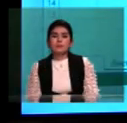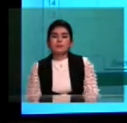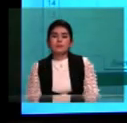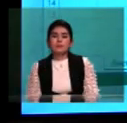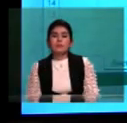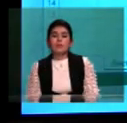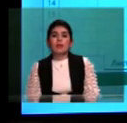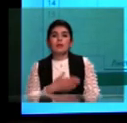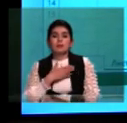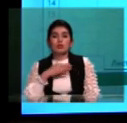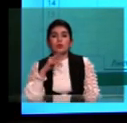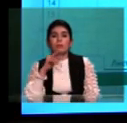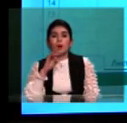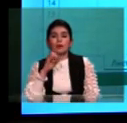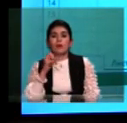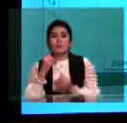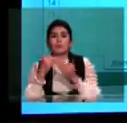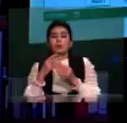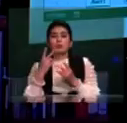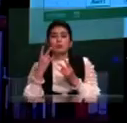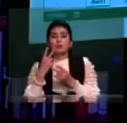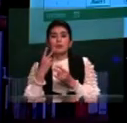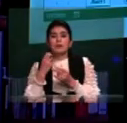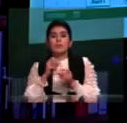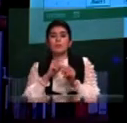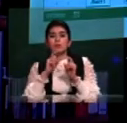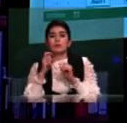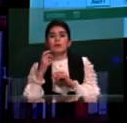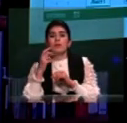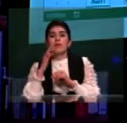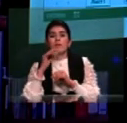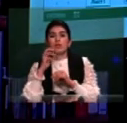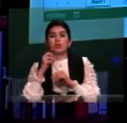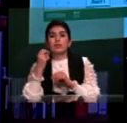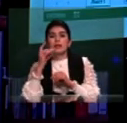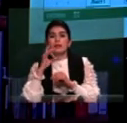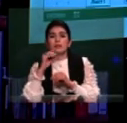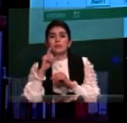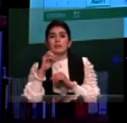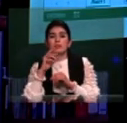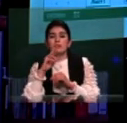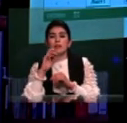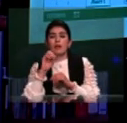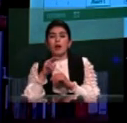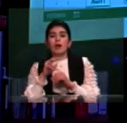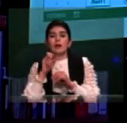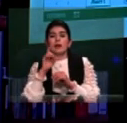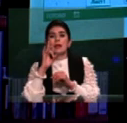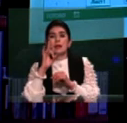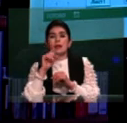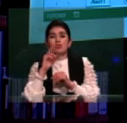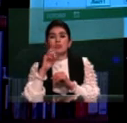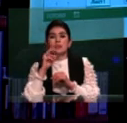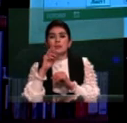Нашу программу запустили, и необходимо нам перейти во вкладку «Рецензирование». Во вкладке